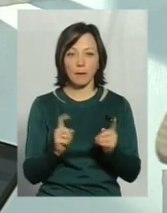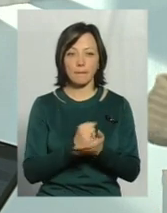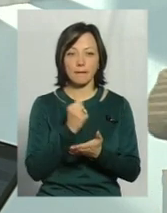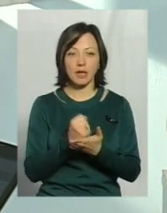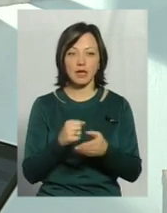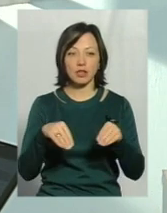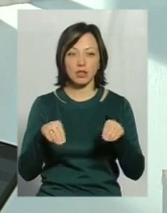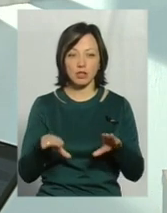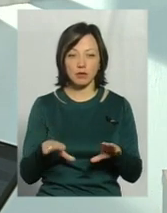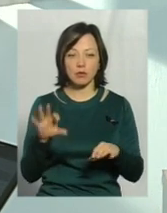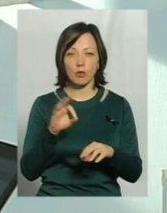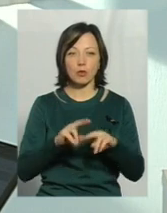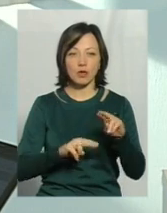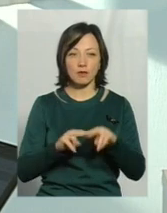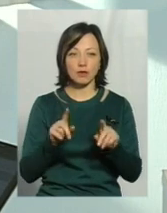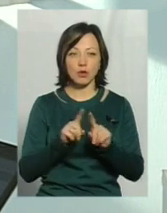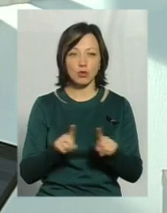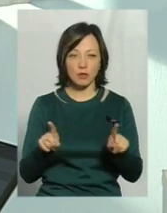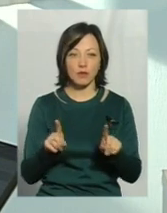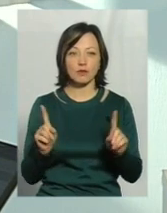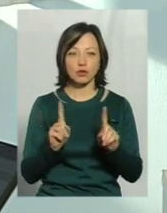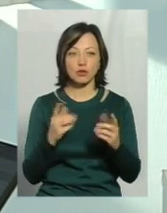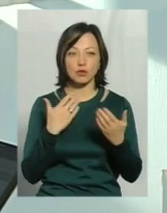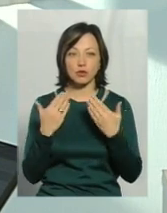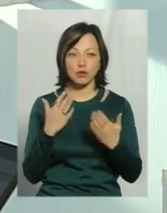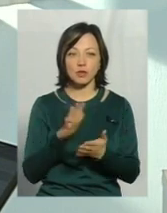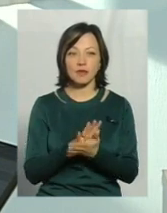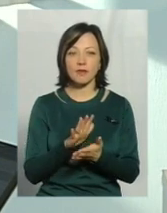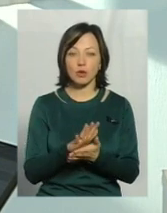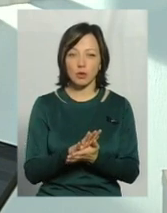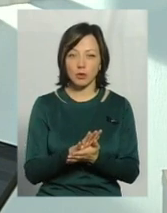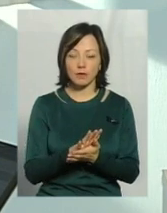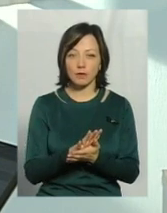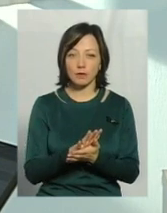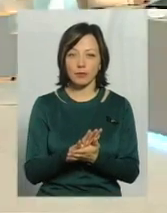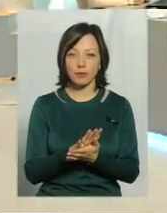рішення по будівництву, особливо того, що стосується відходів,